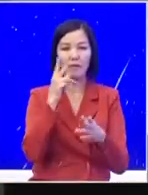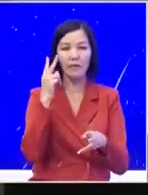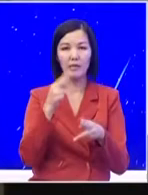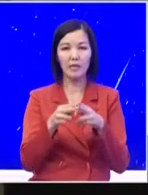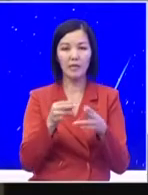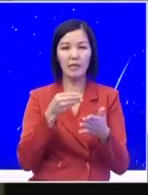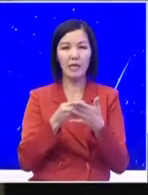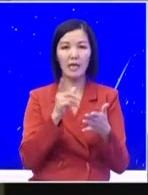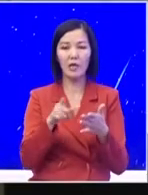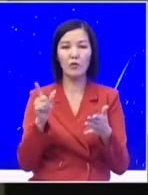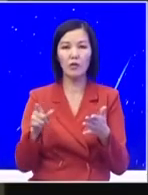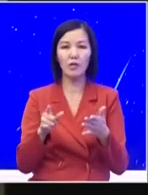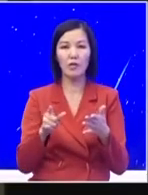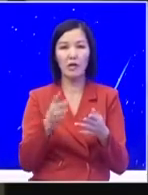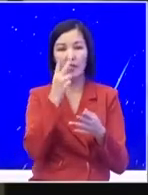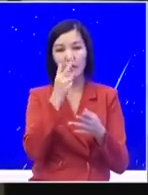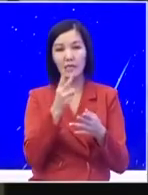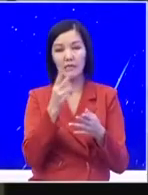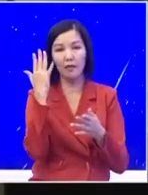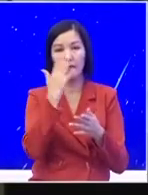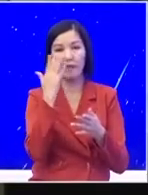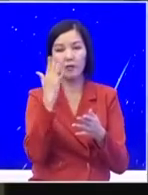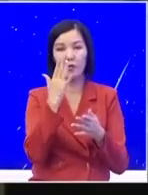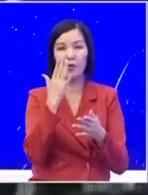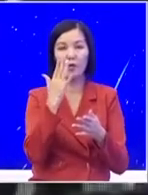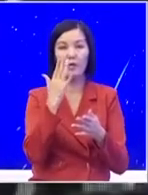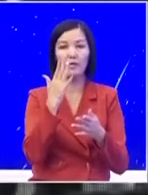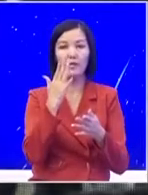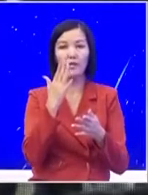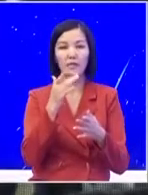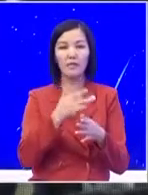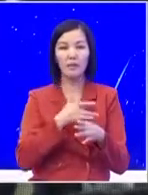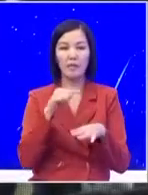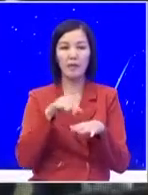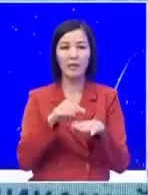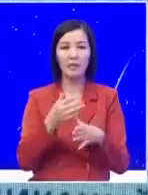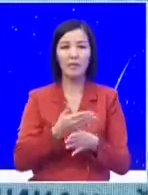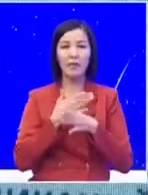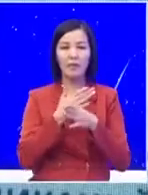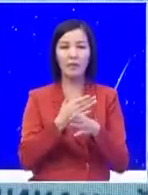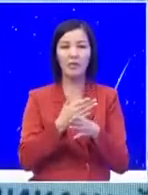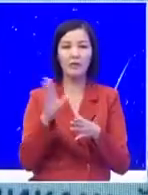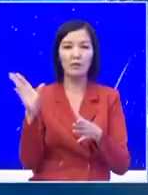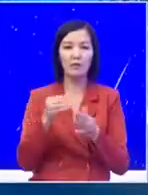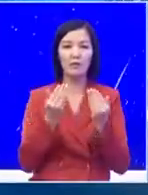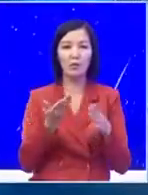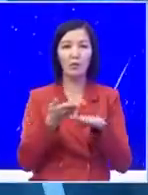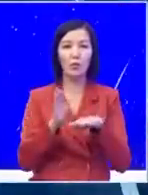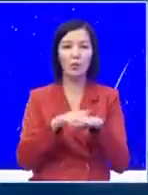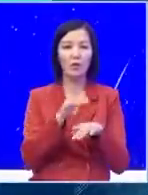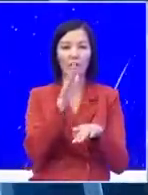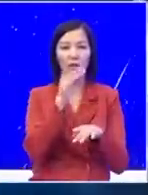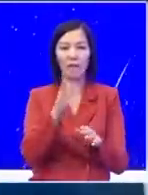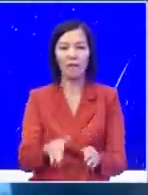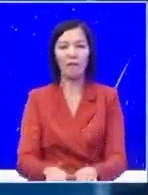людей. Зрители, набирающие обороты видео, почтили память ушедшим словами соболезнования и поддержки в столь нелегкое для всех нас время. Айнур